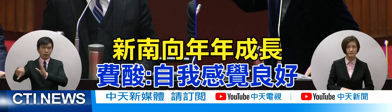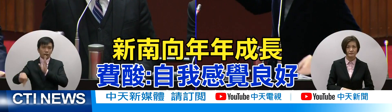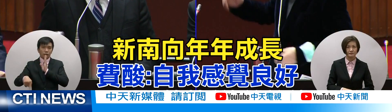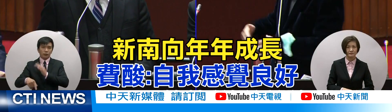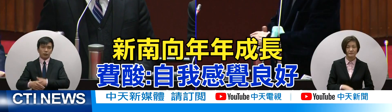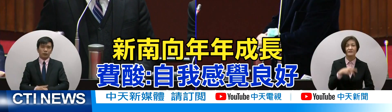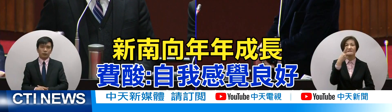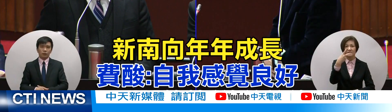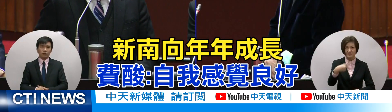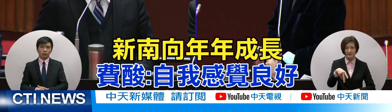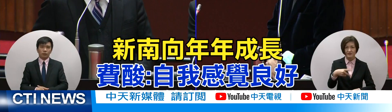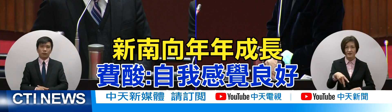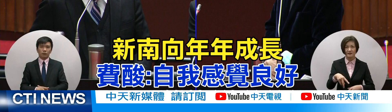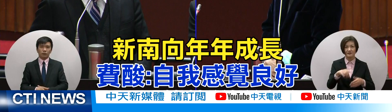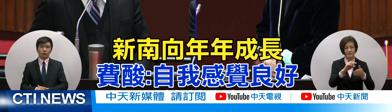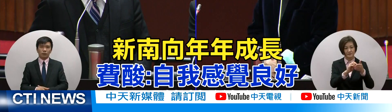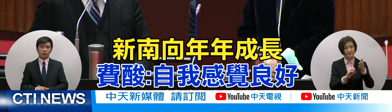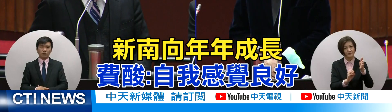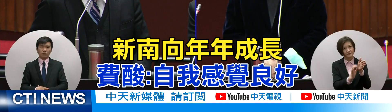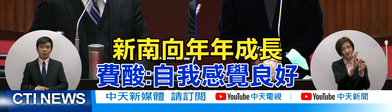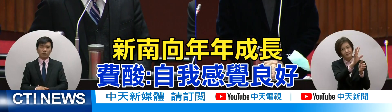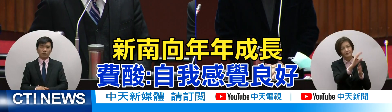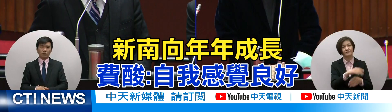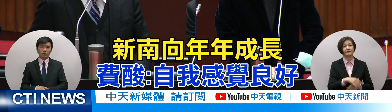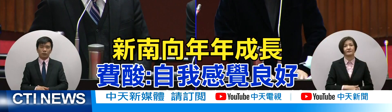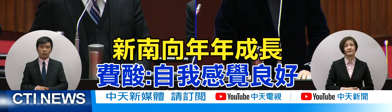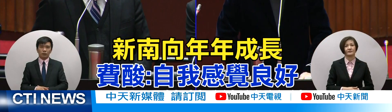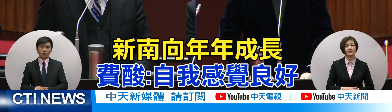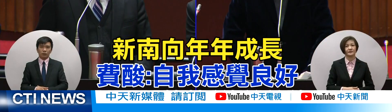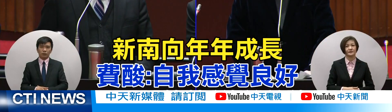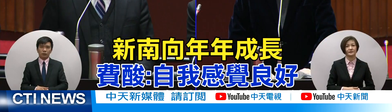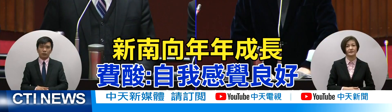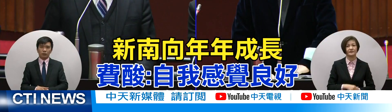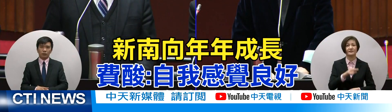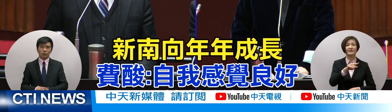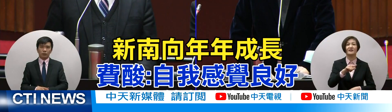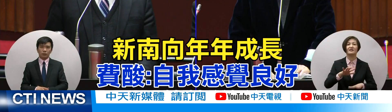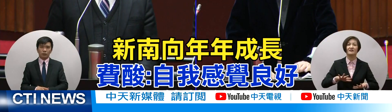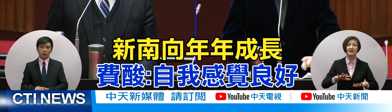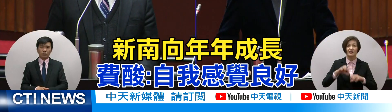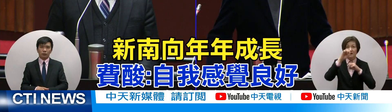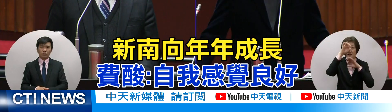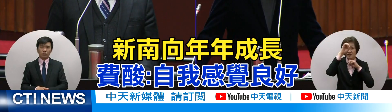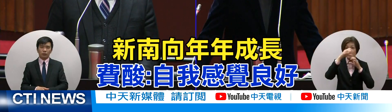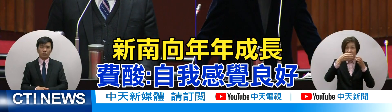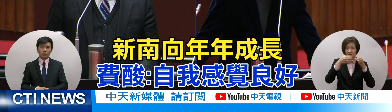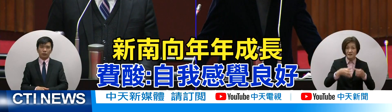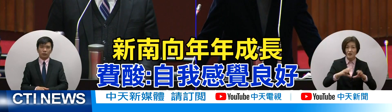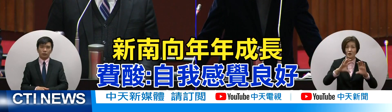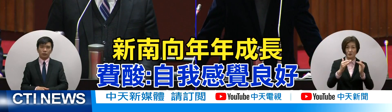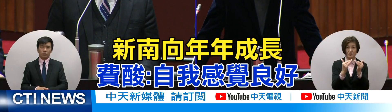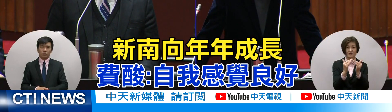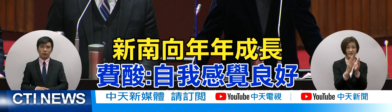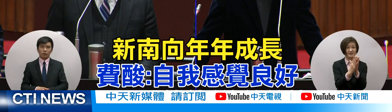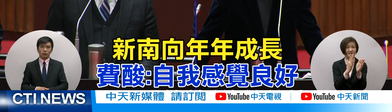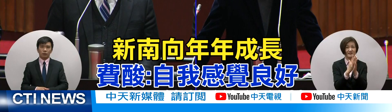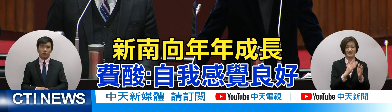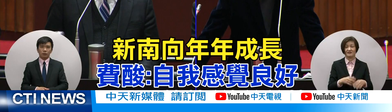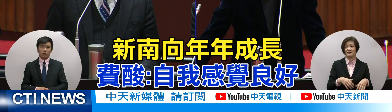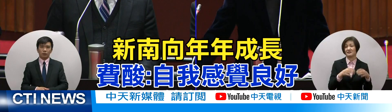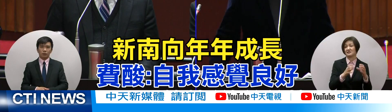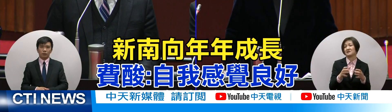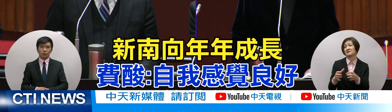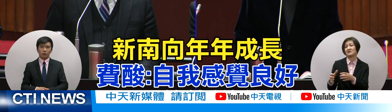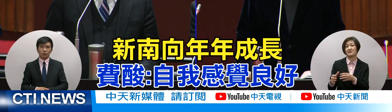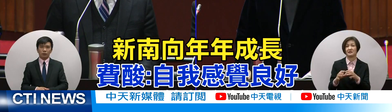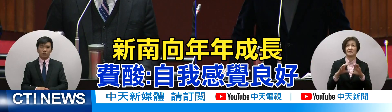我们秀一个这个哈、哦，你现在要成立什么凤梨国家队，动不动就成立国家队